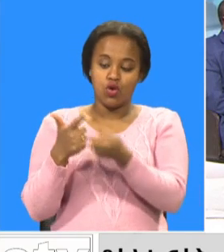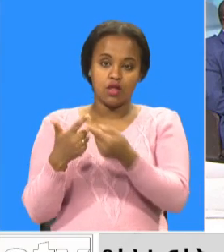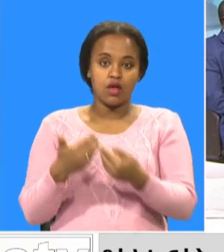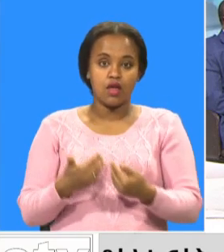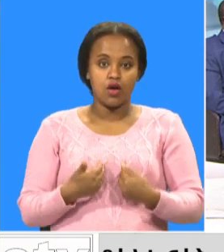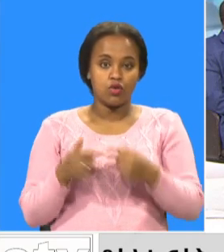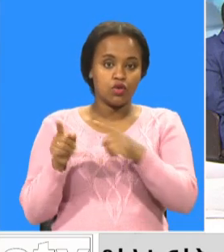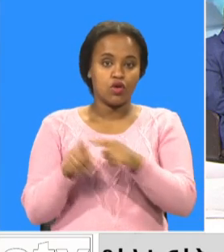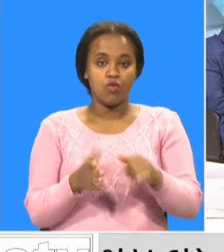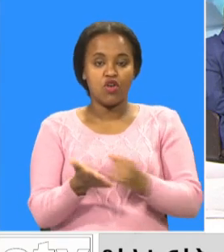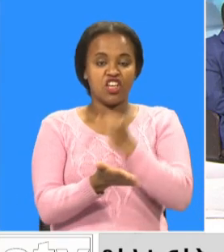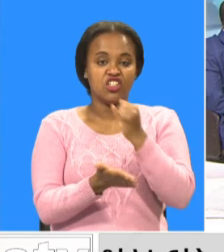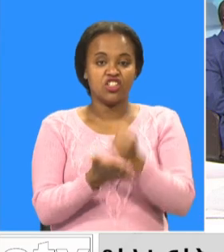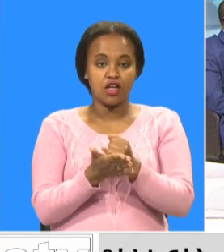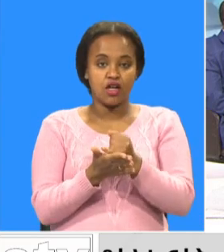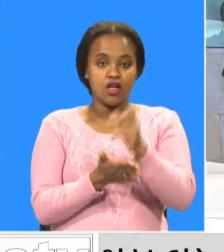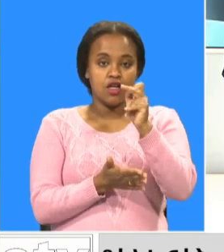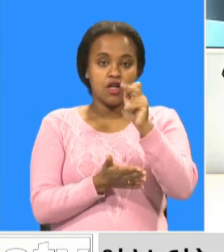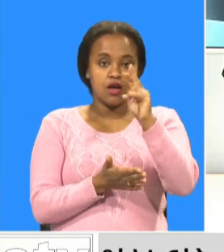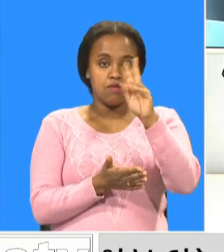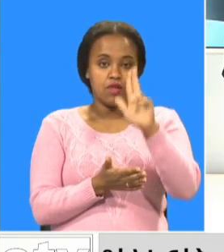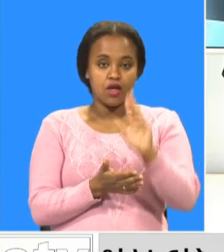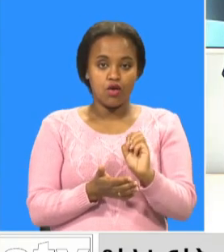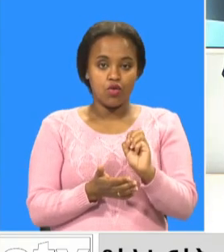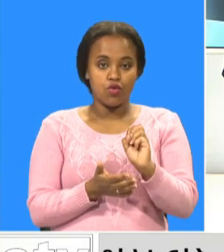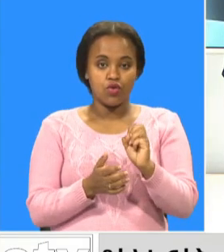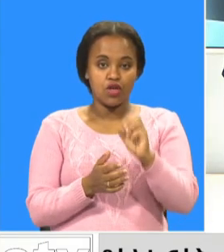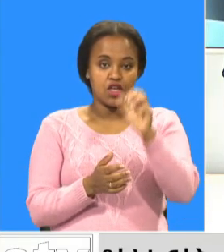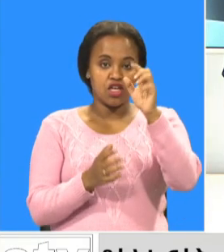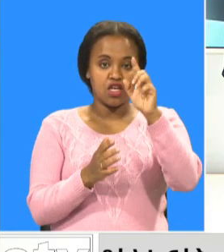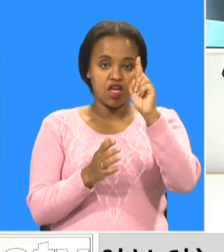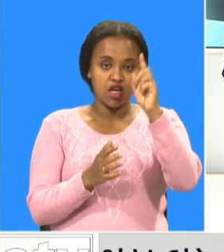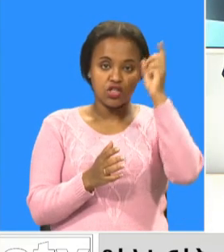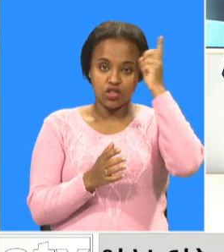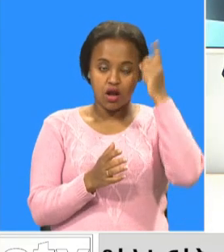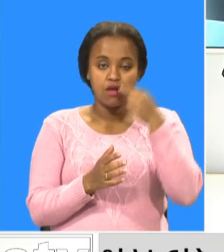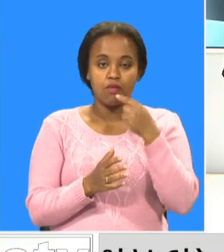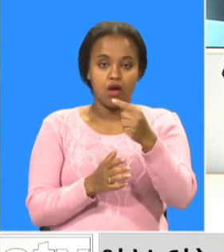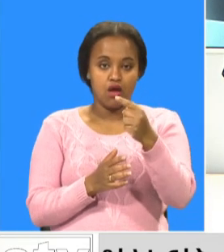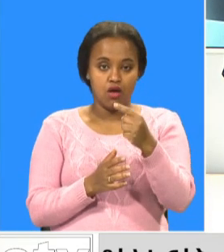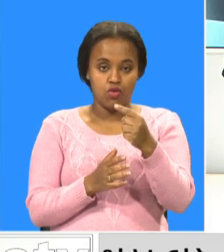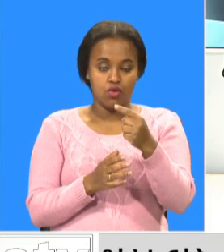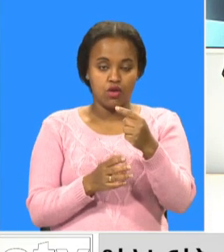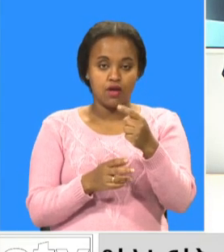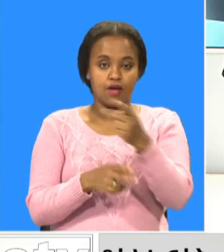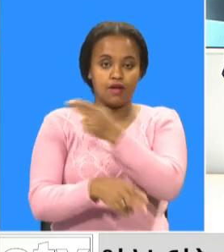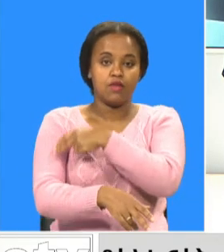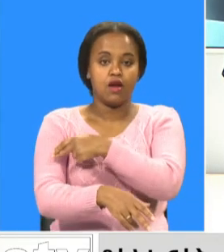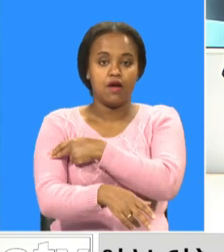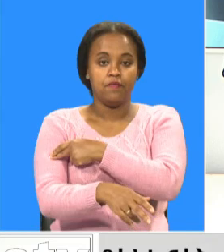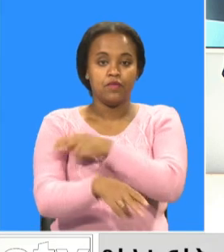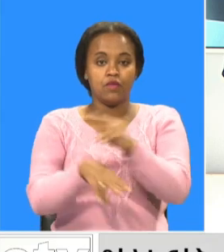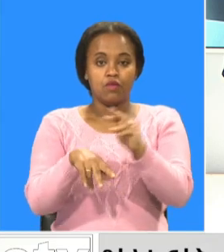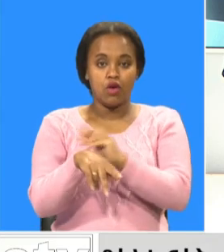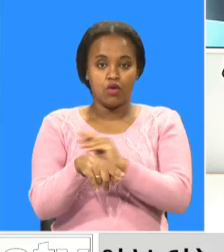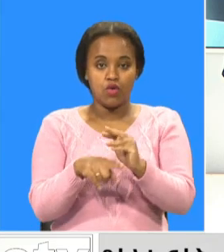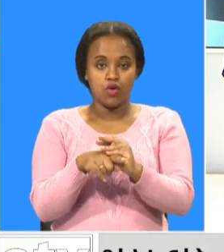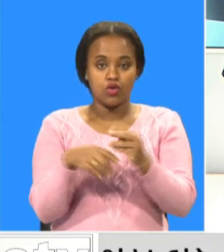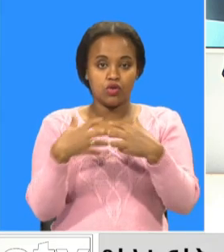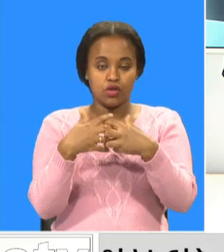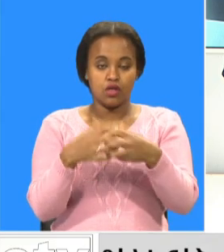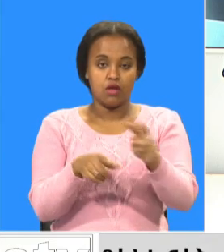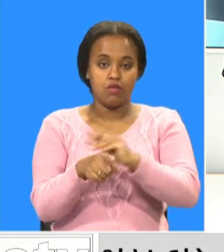ያሉት ደግሞ ኢንጂነር ደምበሮ ሽጥላ ይባላሉ። የህክምና መሳሪያዎች መገልገያዎች ባለሙያ ናቸው።